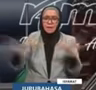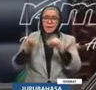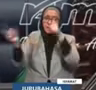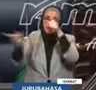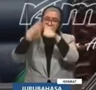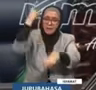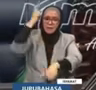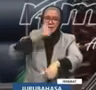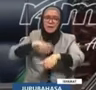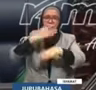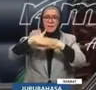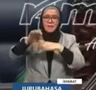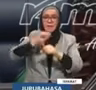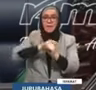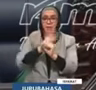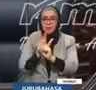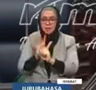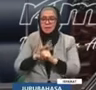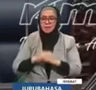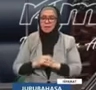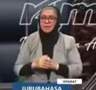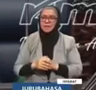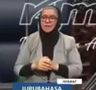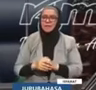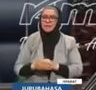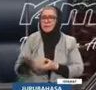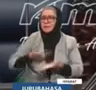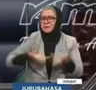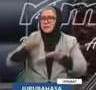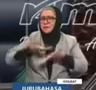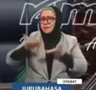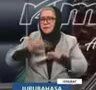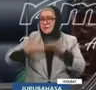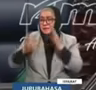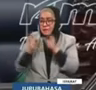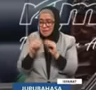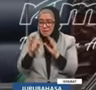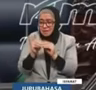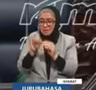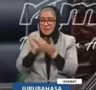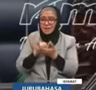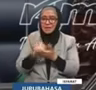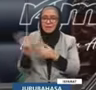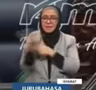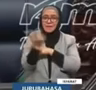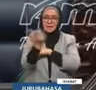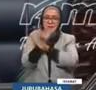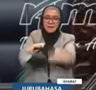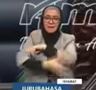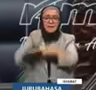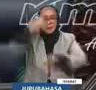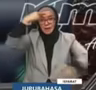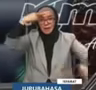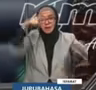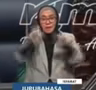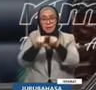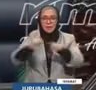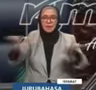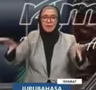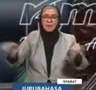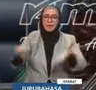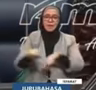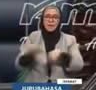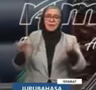melanda hasil pertemuan tersebut ketiga-tiga negara telah sepakat untuk melaksanakan satu lagi